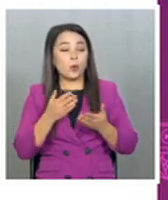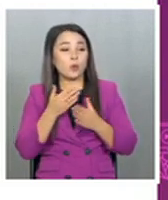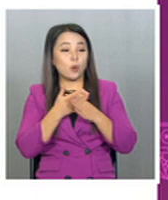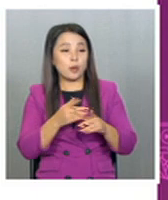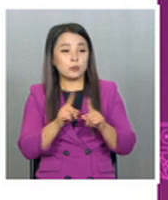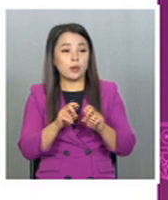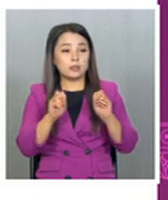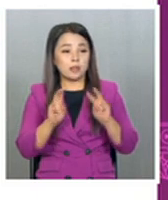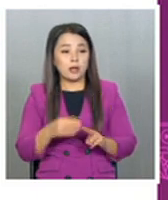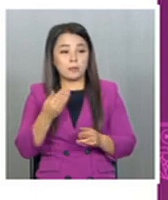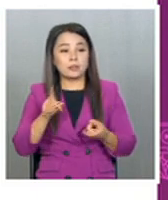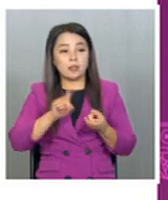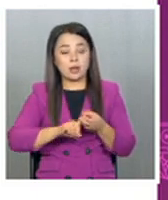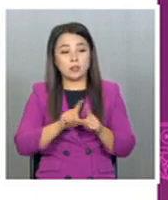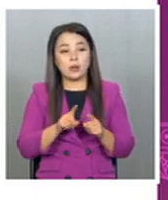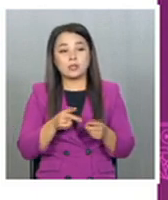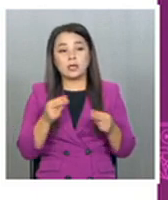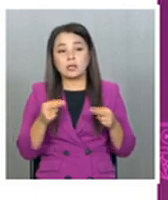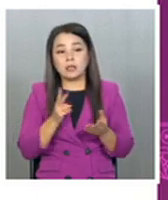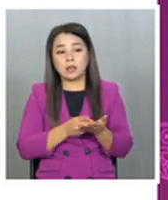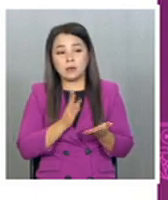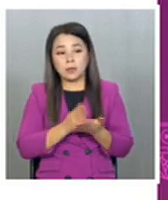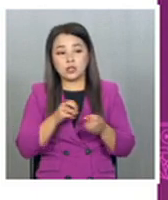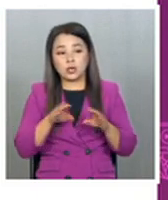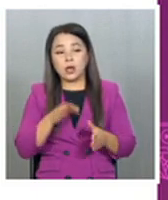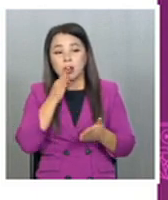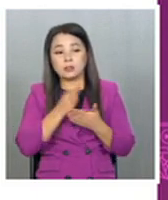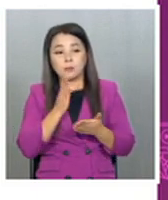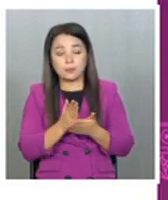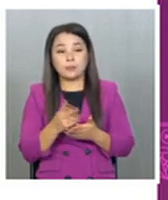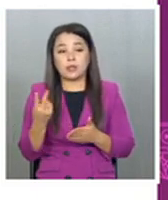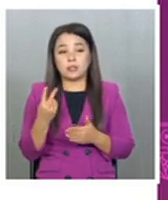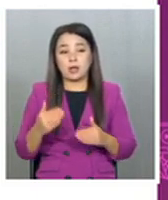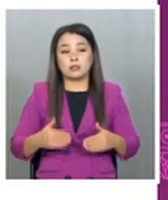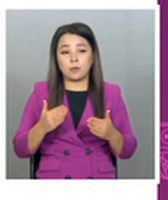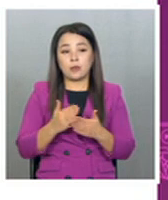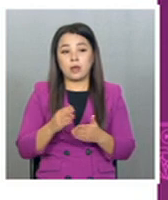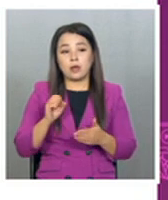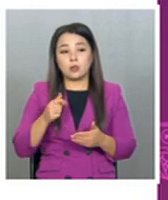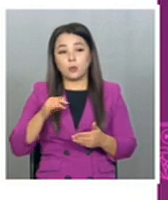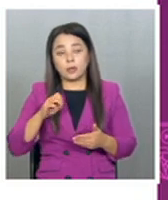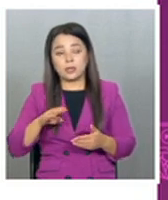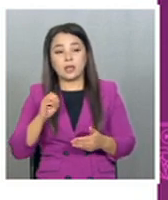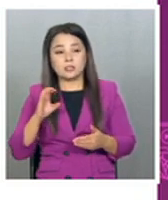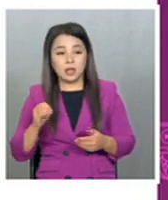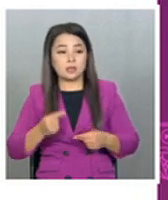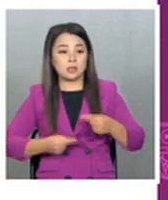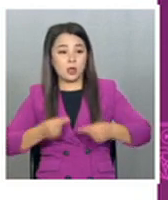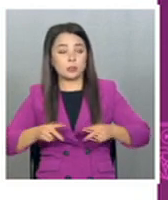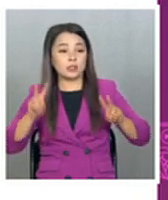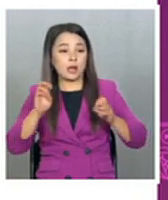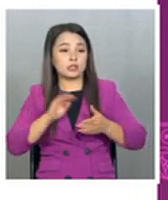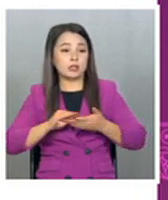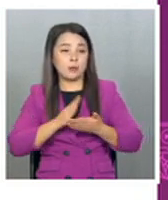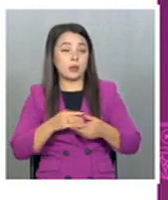арқылы дәлелденген белгілі бір шешімнің болуы. Екінші қадам – аргументтік эссе даулы тақырыпқа жазылады.